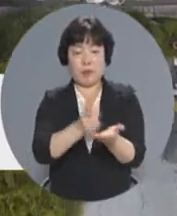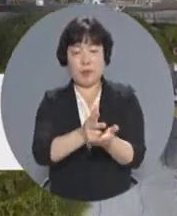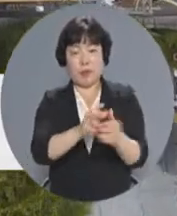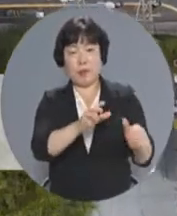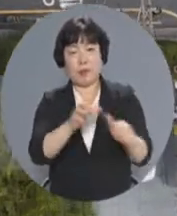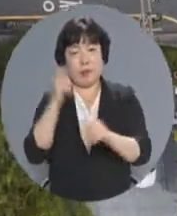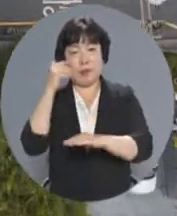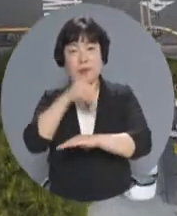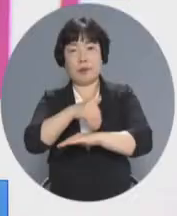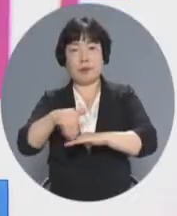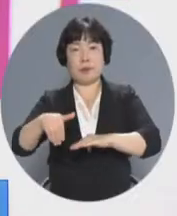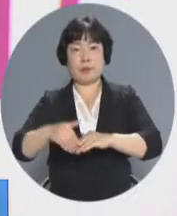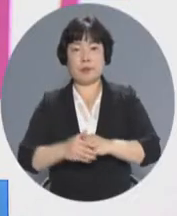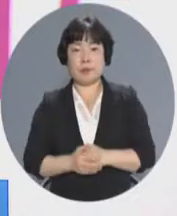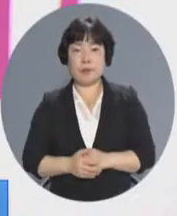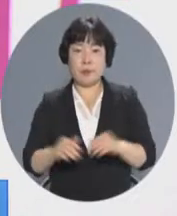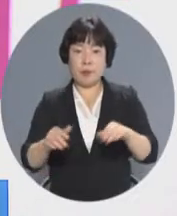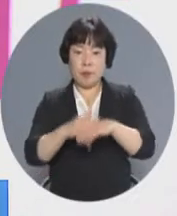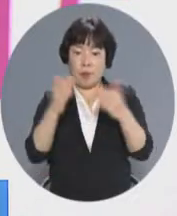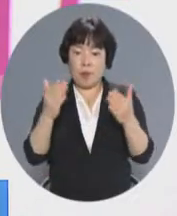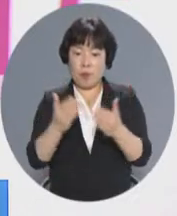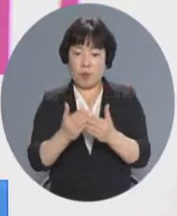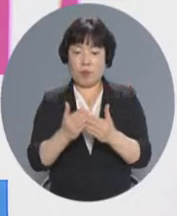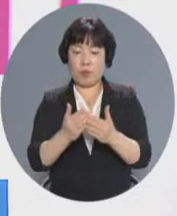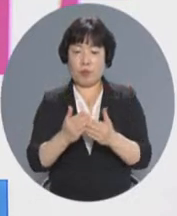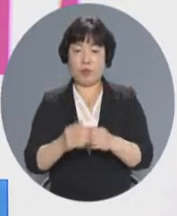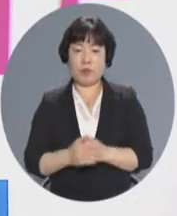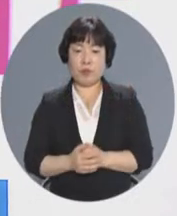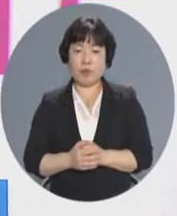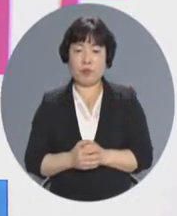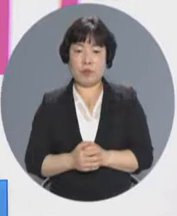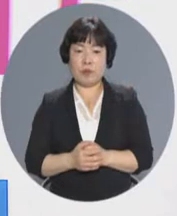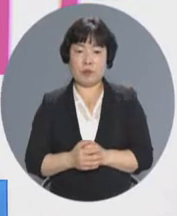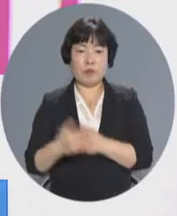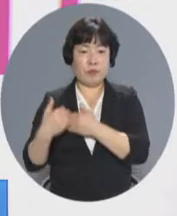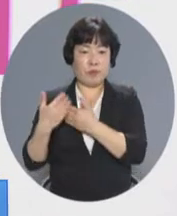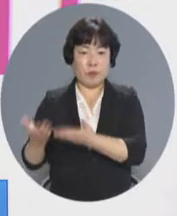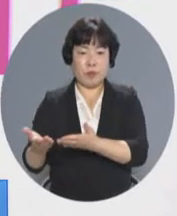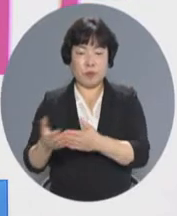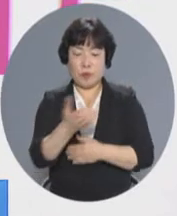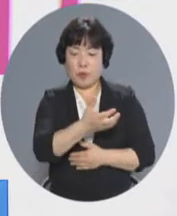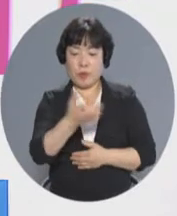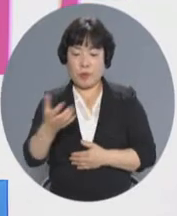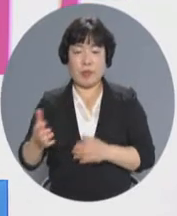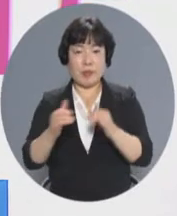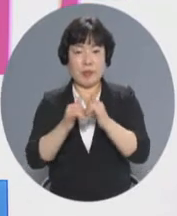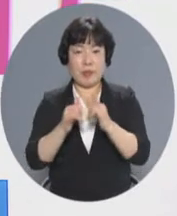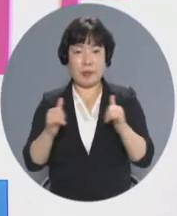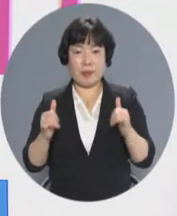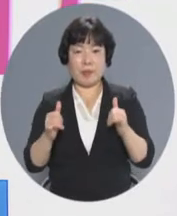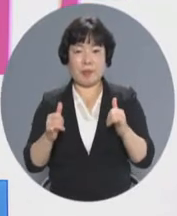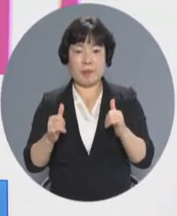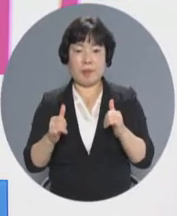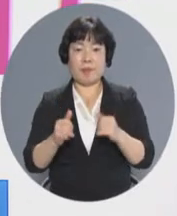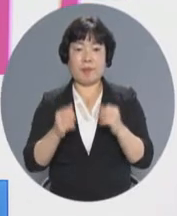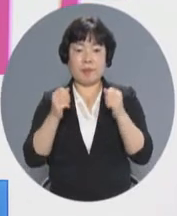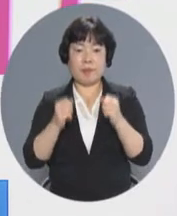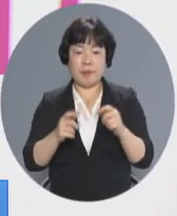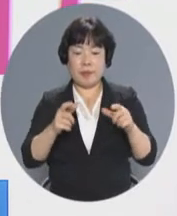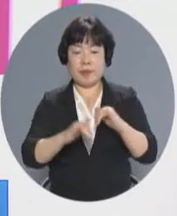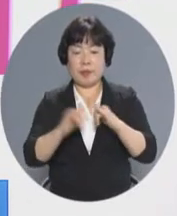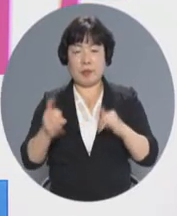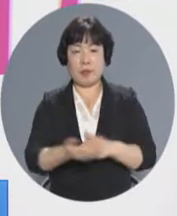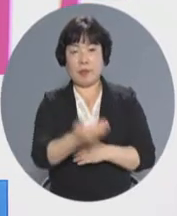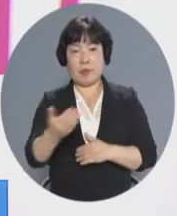활용될 예정입니다. 오랜 보금자리를 내어주고 또 이주를 해야 되는 분들도 계십니다. 지역